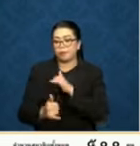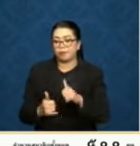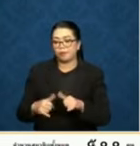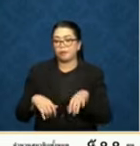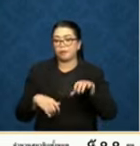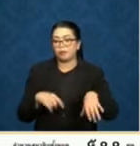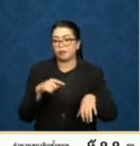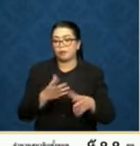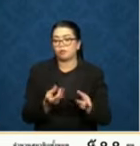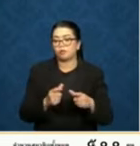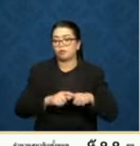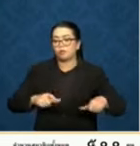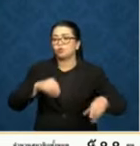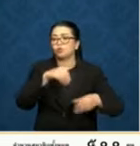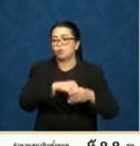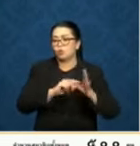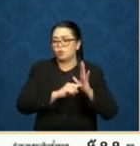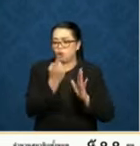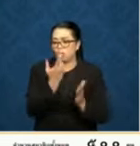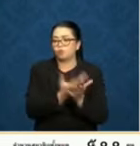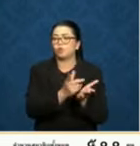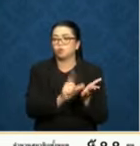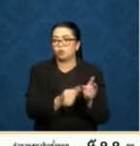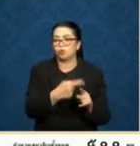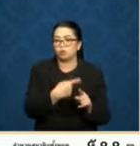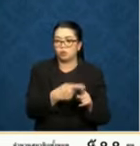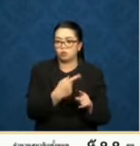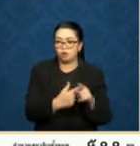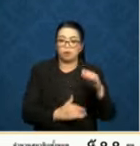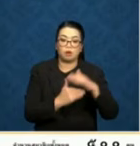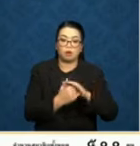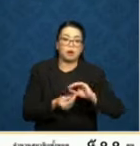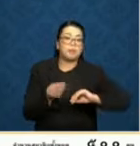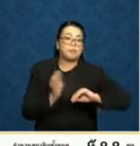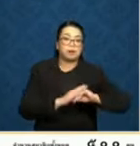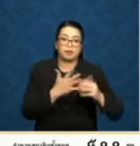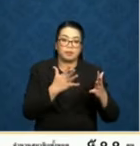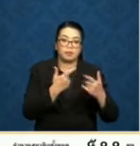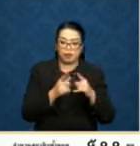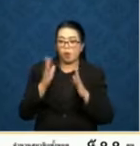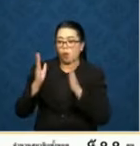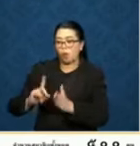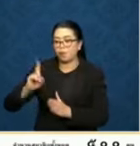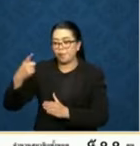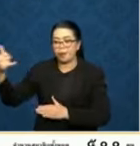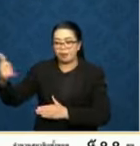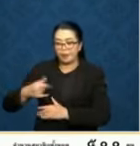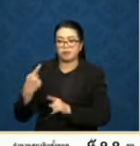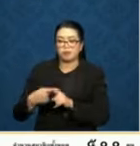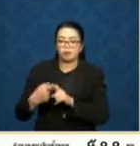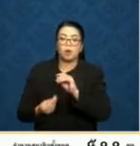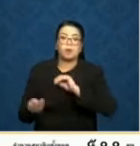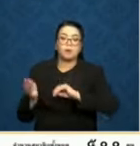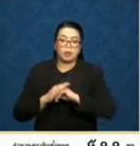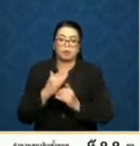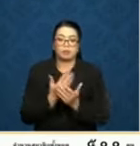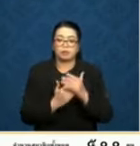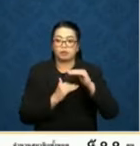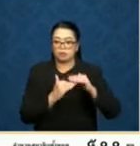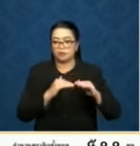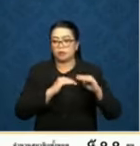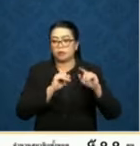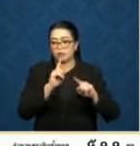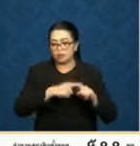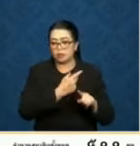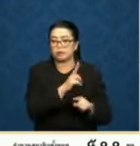เคหานะถ้าหากอยู่มาตงแต่ตอนแรก ค่าช่าวจะไม่ได้เทใารเพิ่มอย่ไรนะครับบางรายนั้นยัช่วอยู่ที่อัตราถเก์